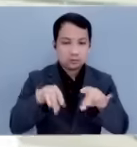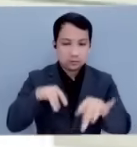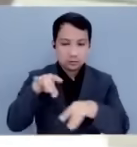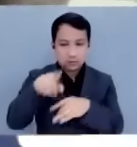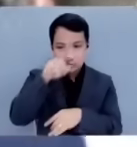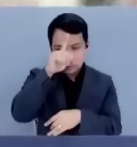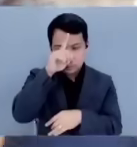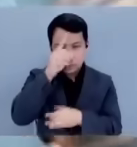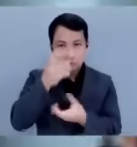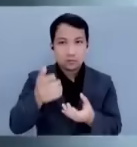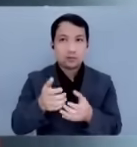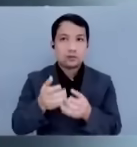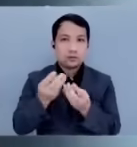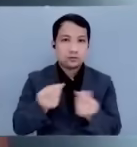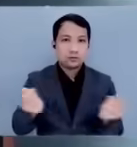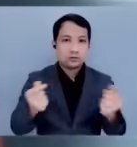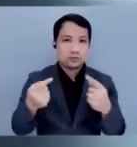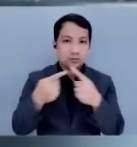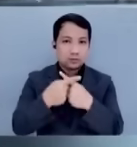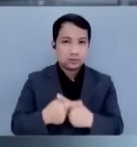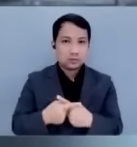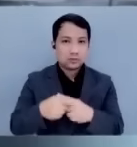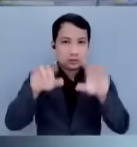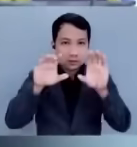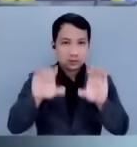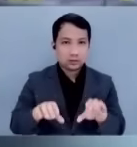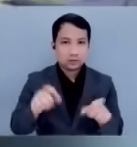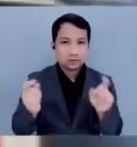sa pagresolba ng issue sa climate change.